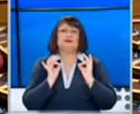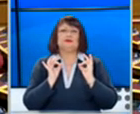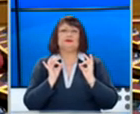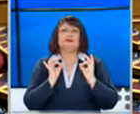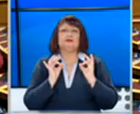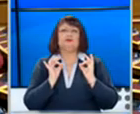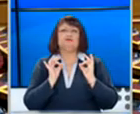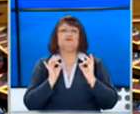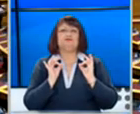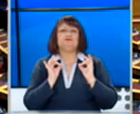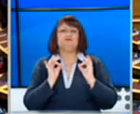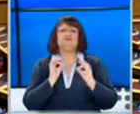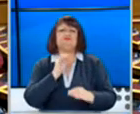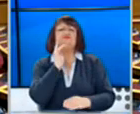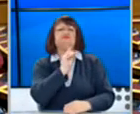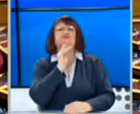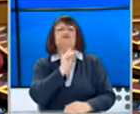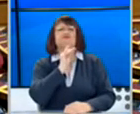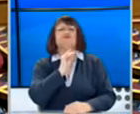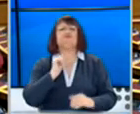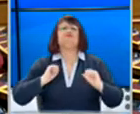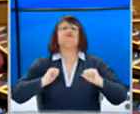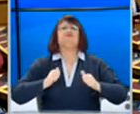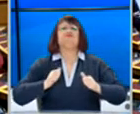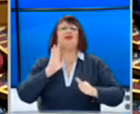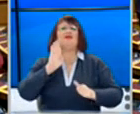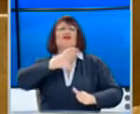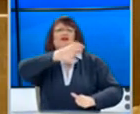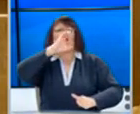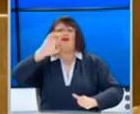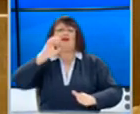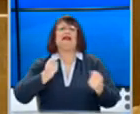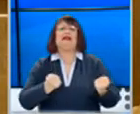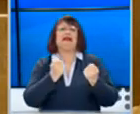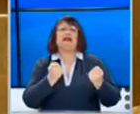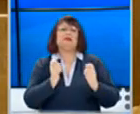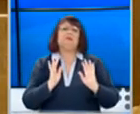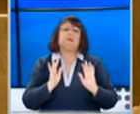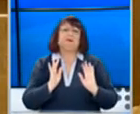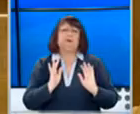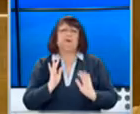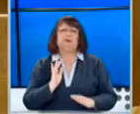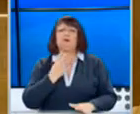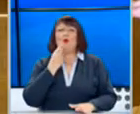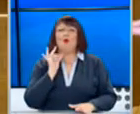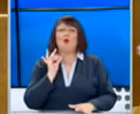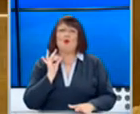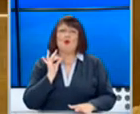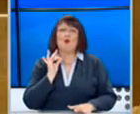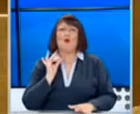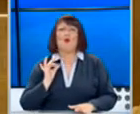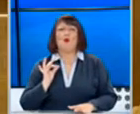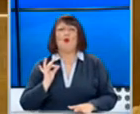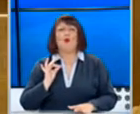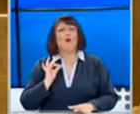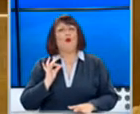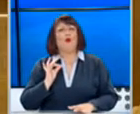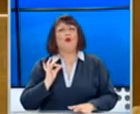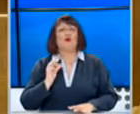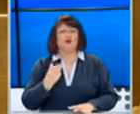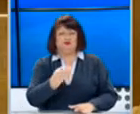δεν έχει πολύ μεγάλο νόημα να σας ρωτάμε για τις πρωτοβουλίες σας στα Βαλκάνια, για το γεγονός ότι έχετε εγκαταλείψει τις